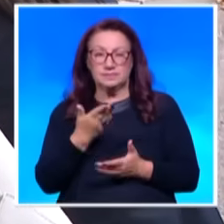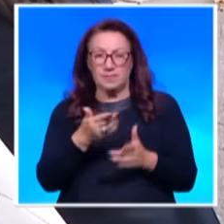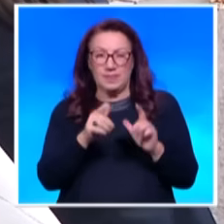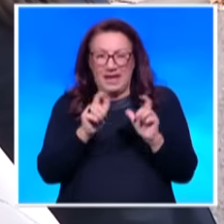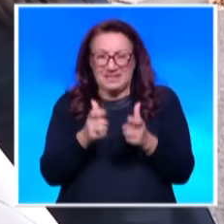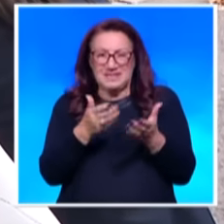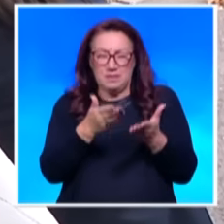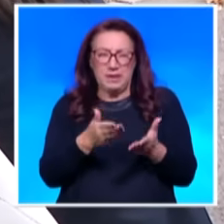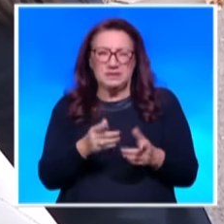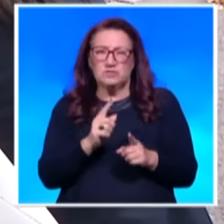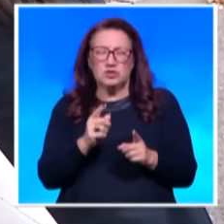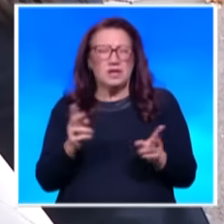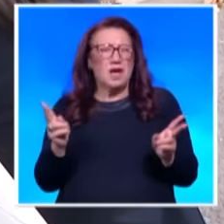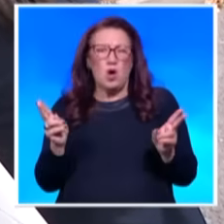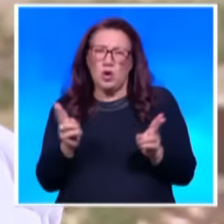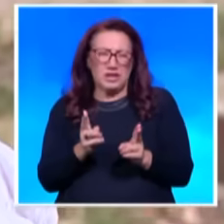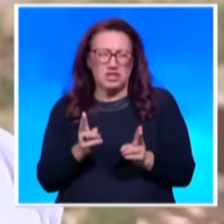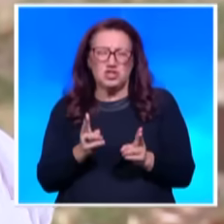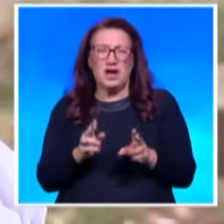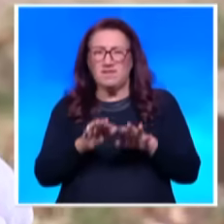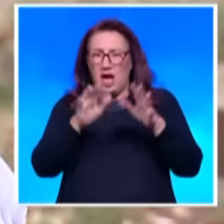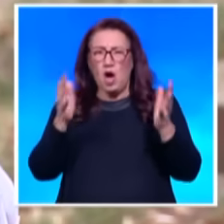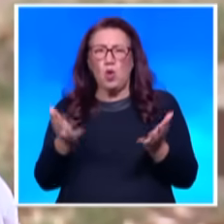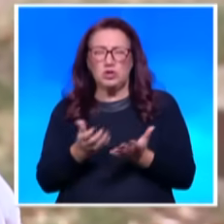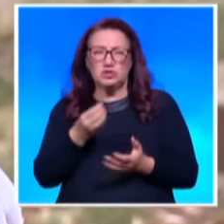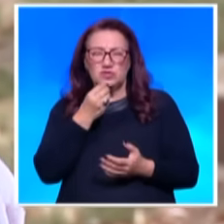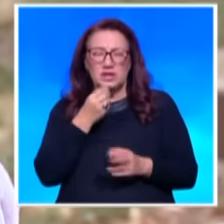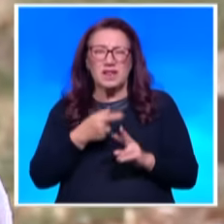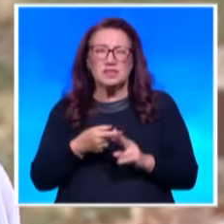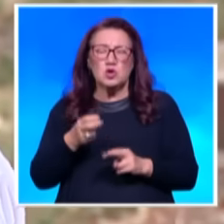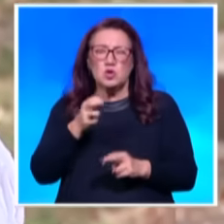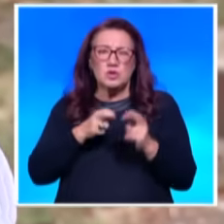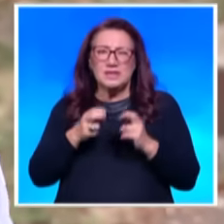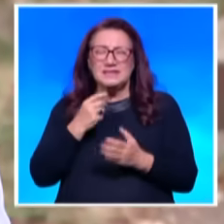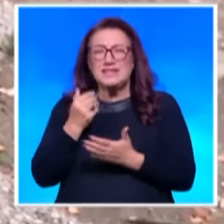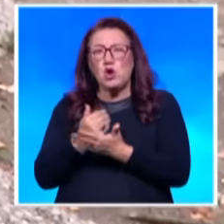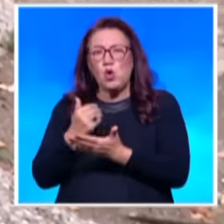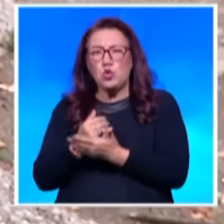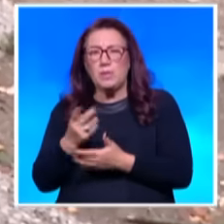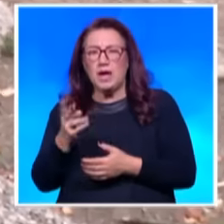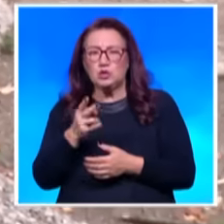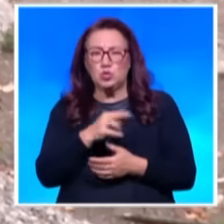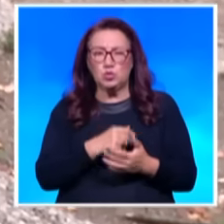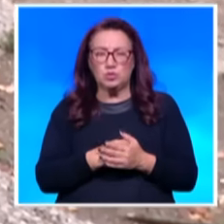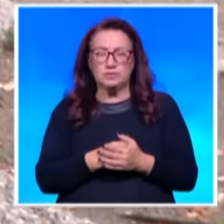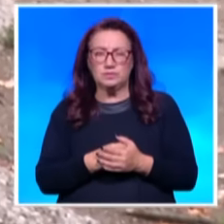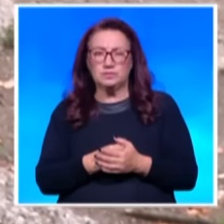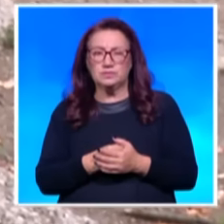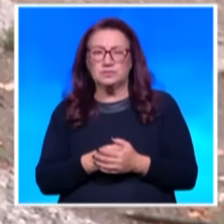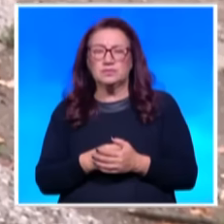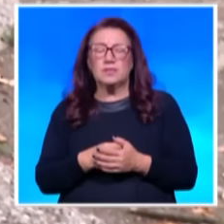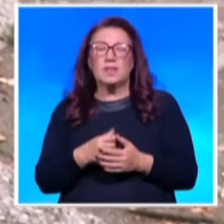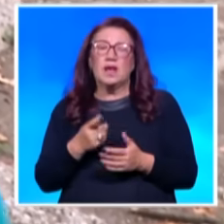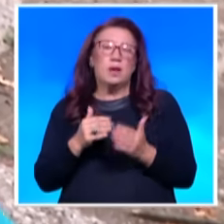Стефан не ограничава количеството на храната, но търси други механизми да компенсира по-високите разходи. Малко повече готвене